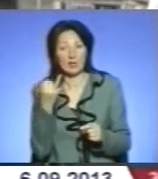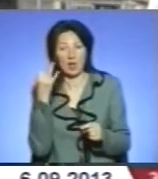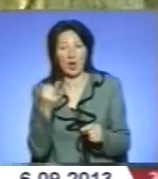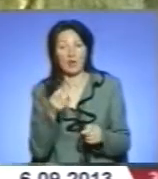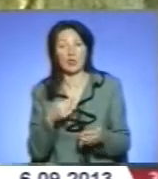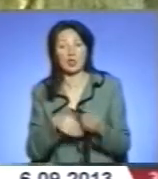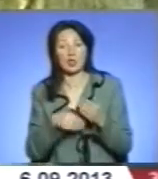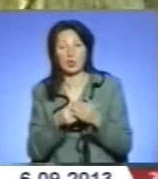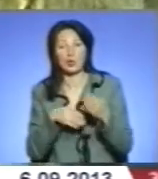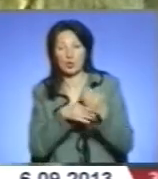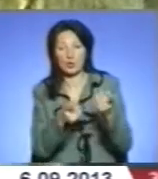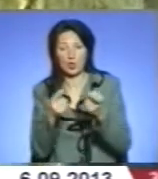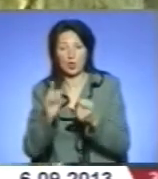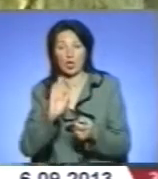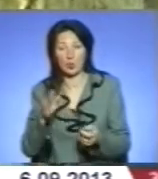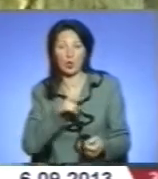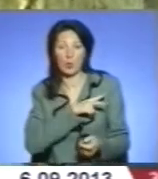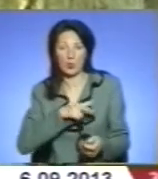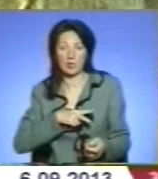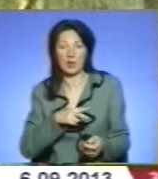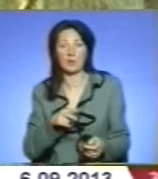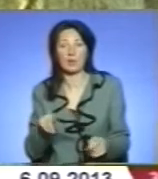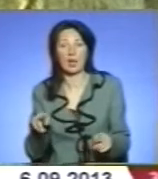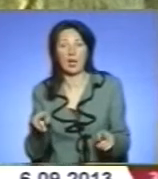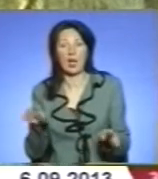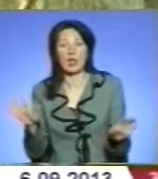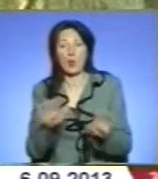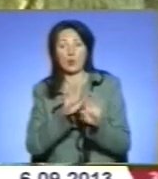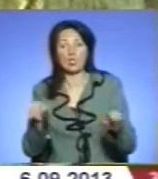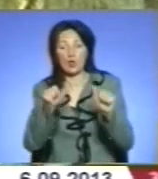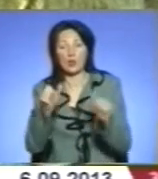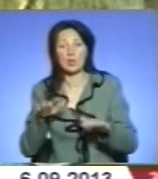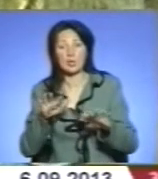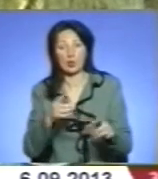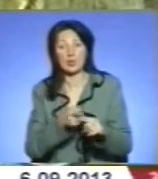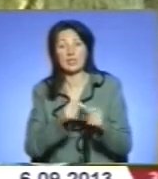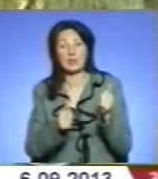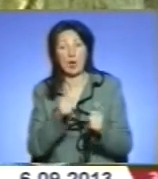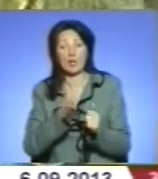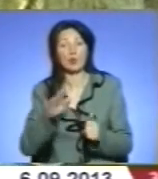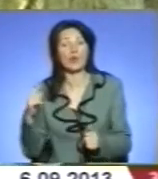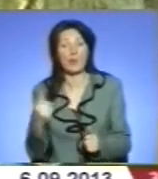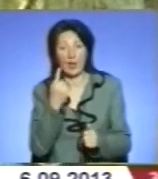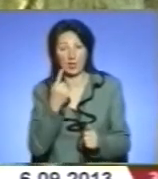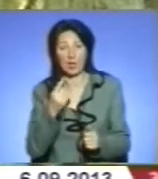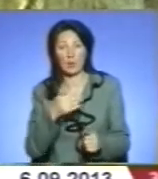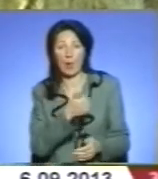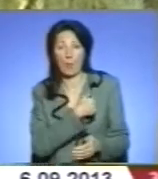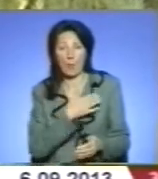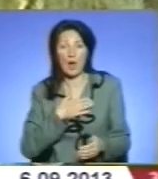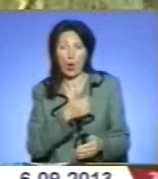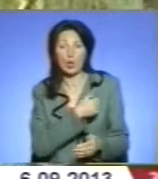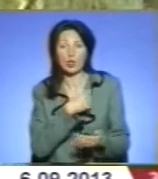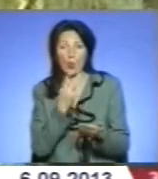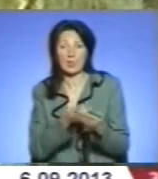заходу. Ці змагання відбуваються вперше, і тому ми надаємо цьому велике значення. Адже ми хочемо показати досить хороший рівень цих змагань